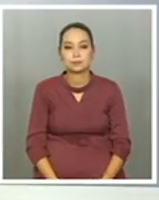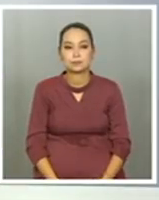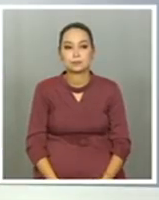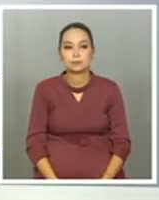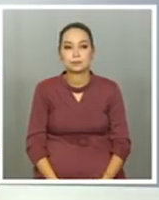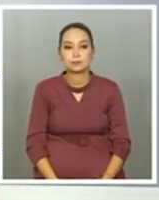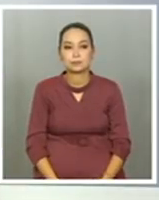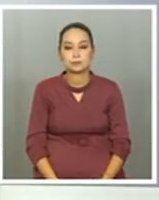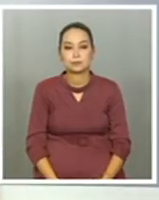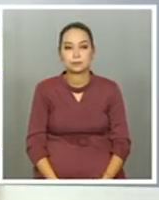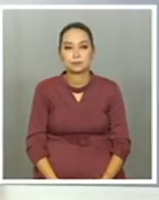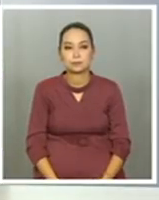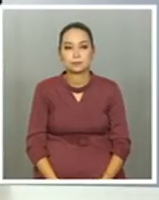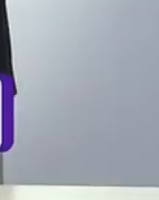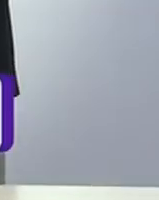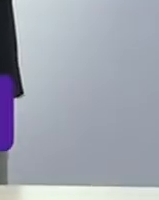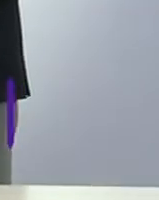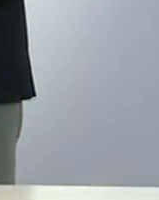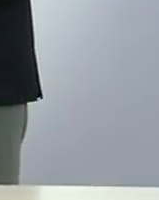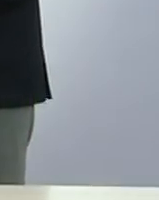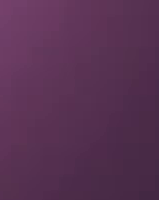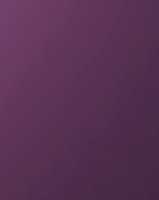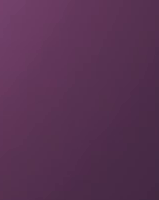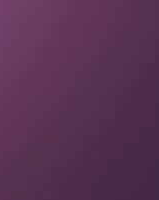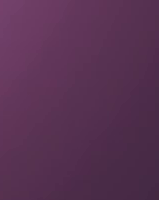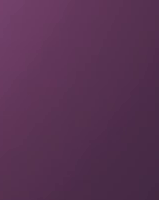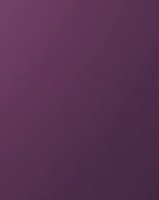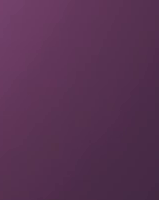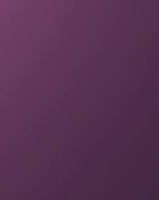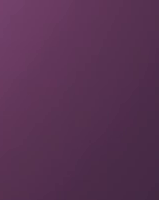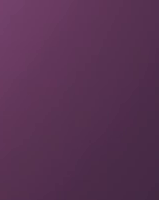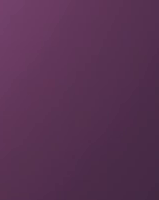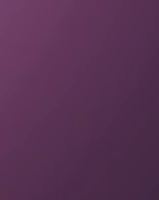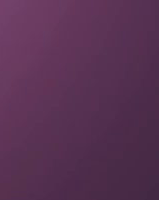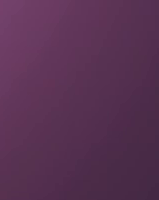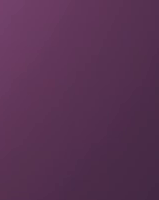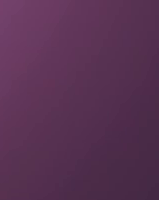Осымен сабағымыз аяқталды. Көріскенше күн жақсы.